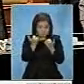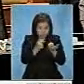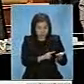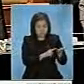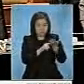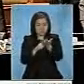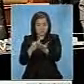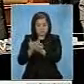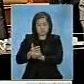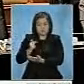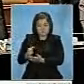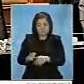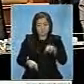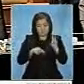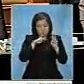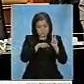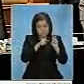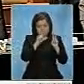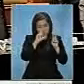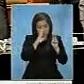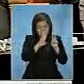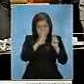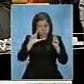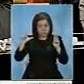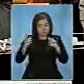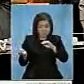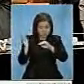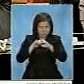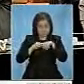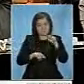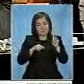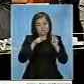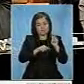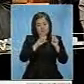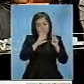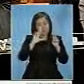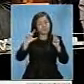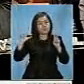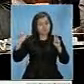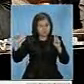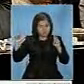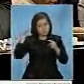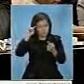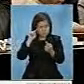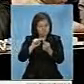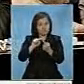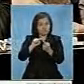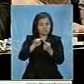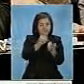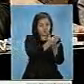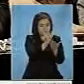ดนี้คือจาก 2.4 ล้านล้านเป็น 2.525 ล้านล้านนั้นเป็นเรื่องที่มีความเหมาะสมและสามารถทำ